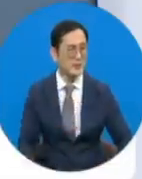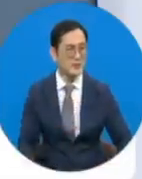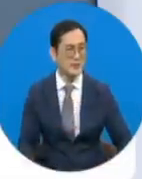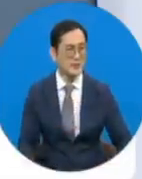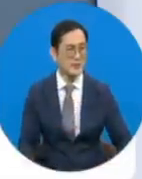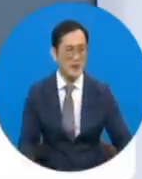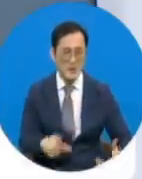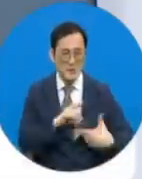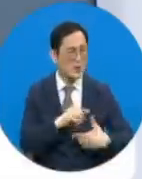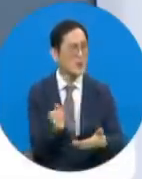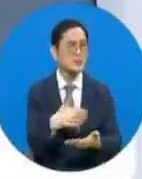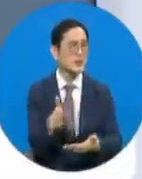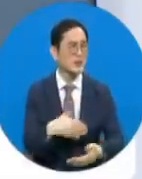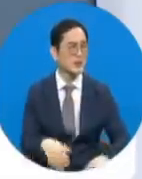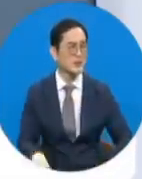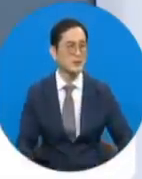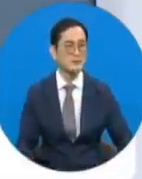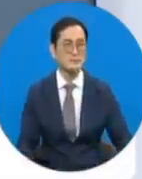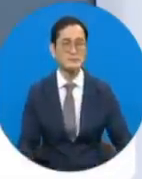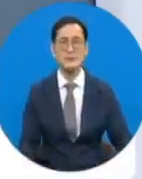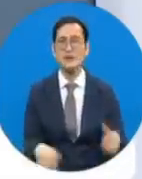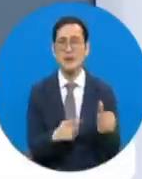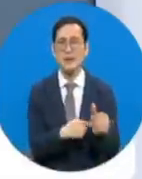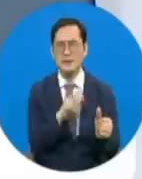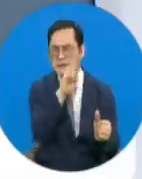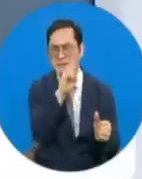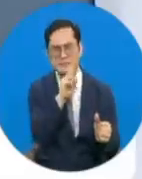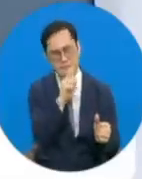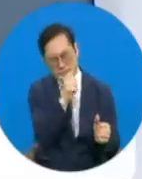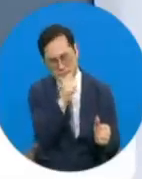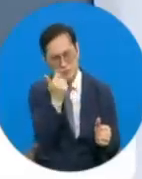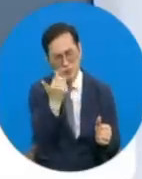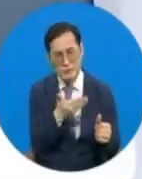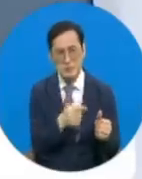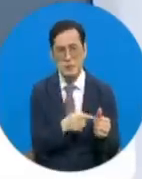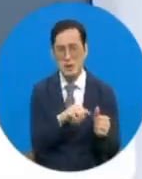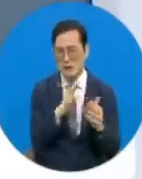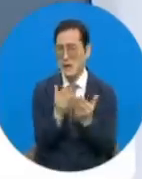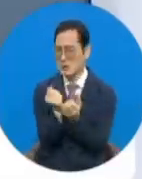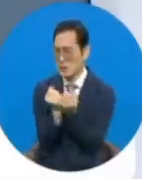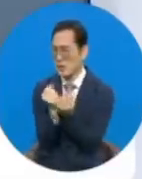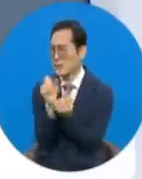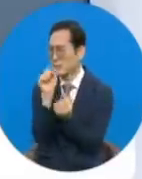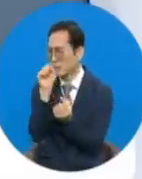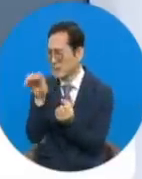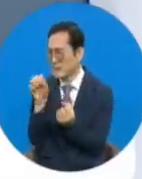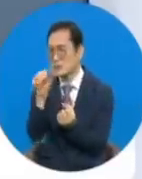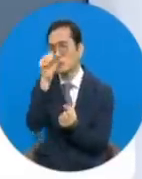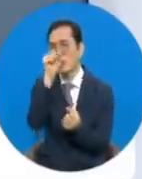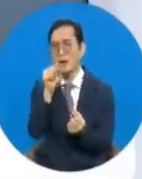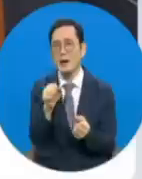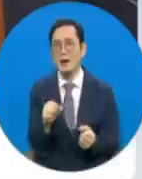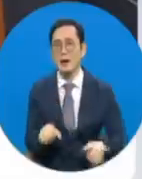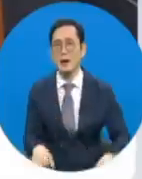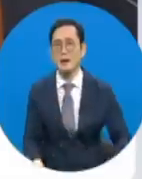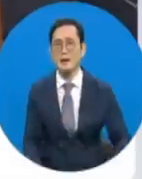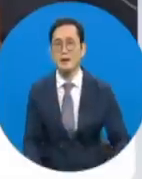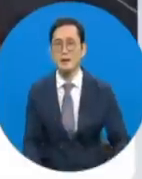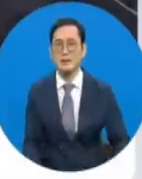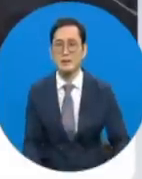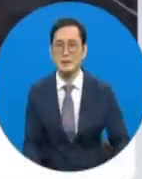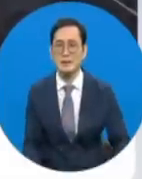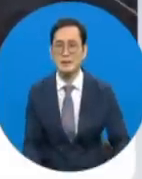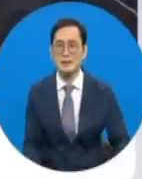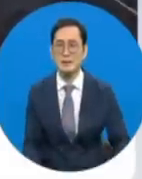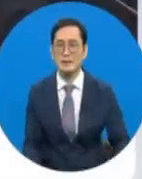관계되는 숱한 의혹 속에 사실 숨었잖아요. 관련된 내용들을 내가 다 얘기를 하고 설명하고 해명했음에도 불구하고 이와